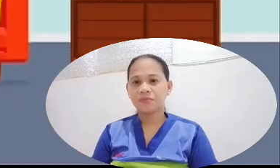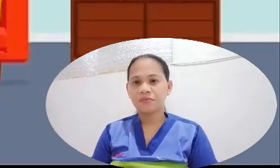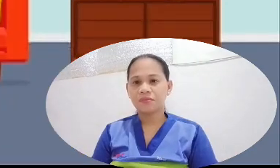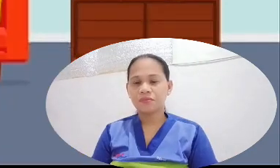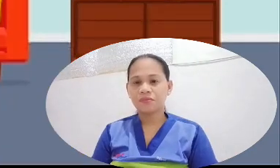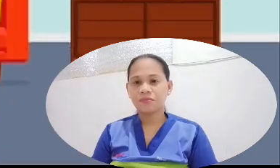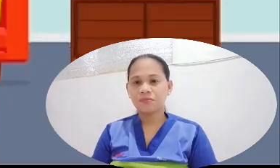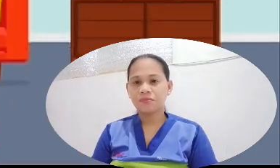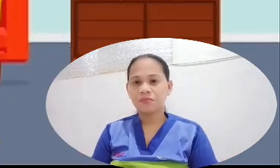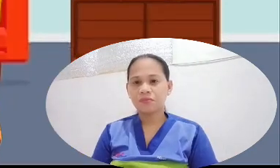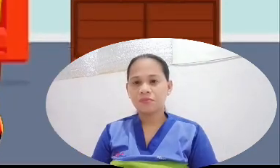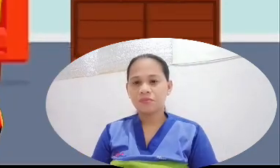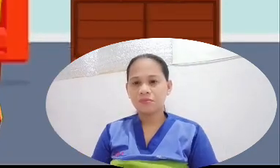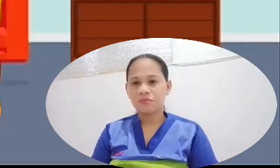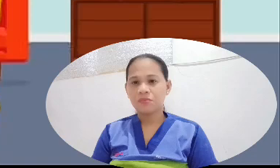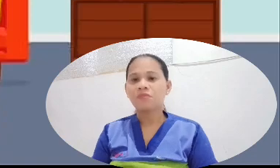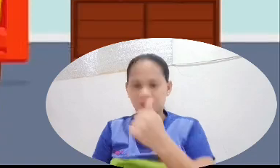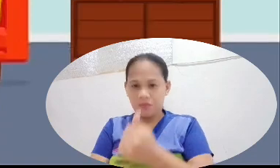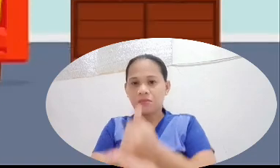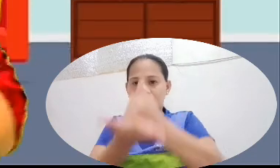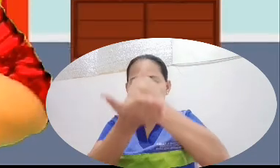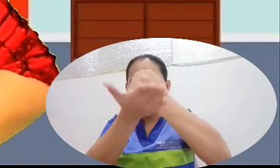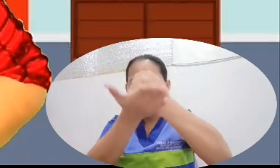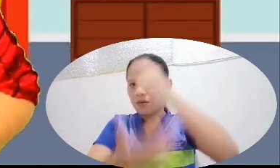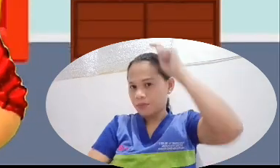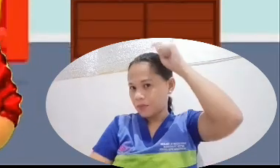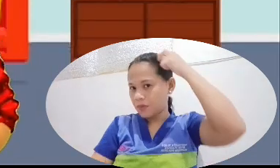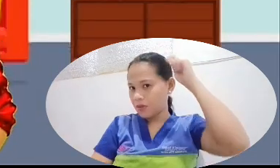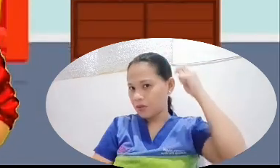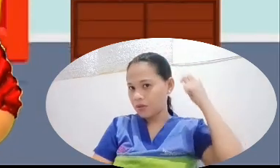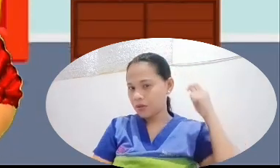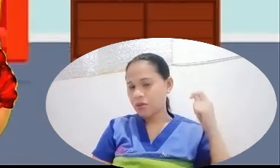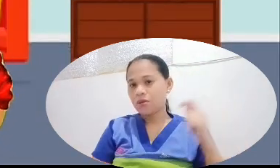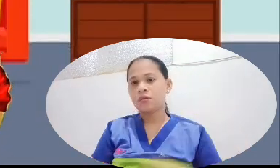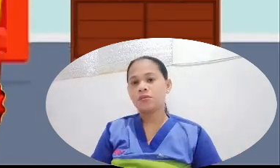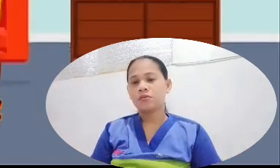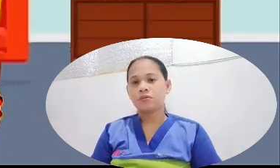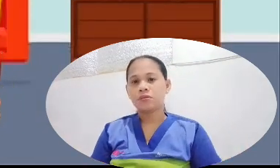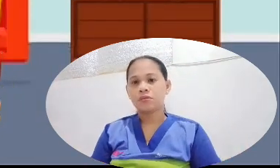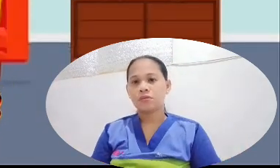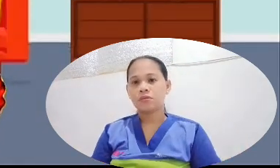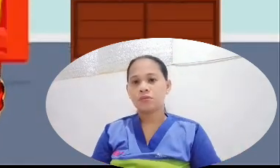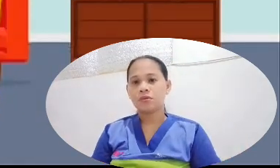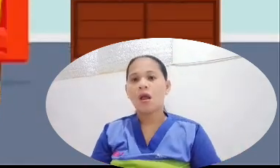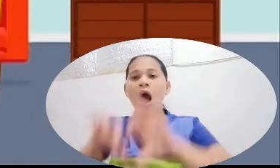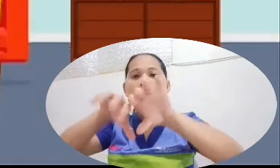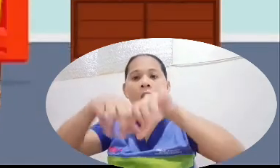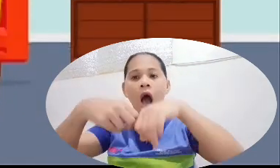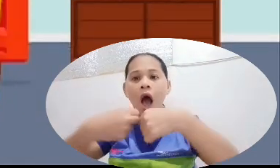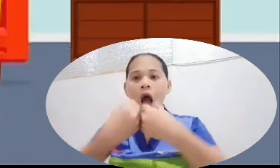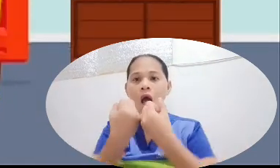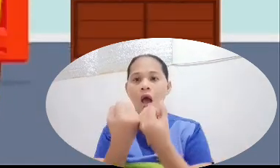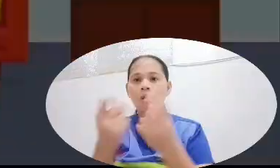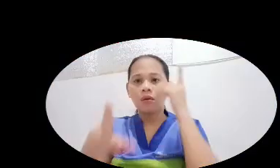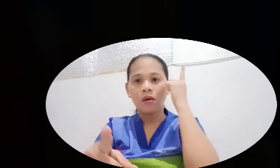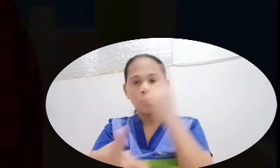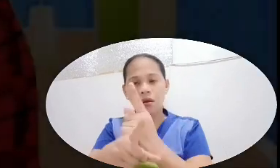Pwede niyo ba akong tulungin? Turuan natin siya ng bastong paraan ng